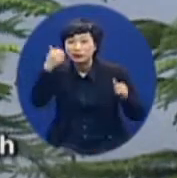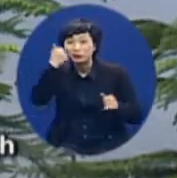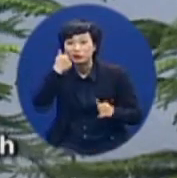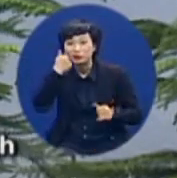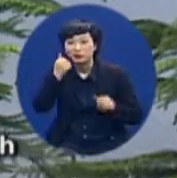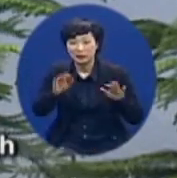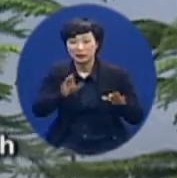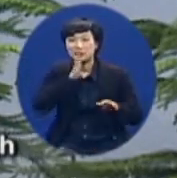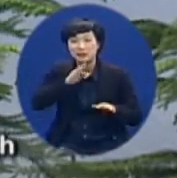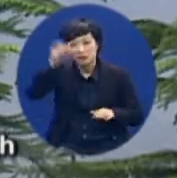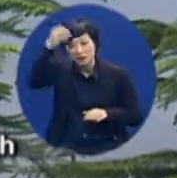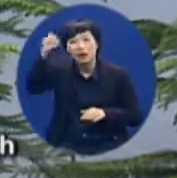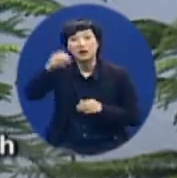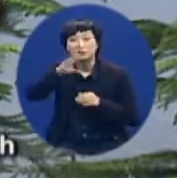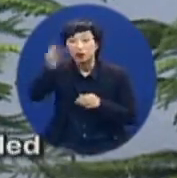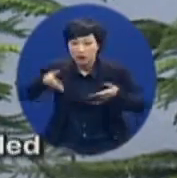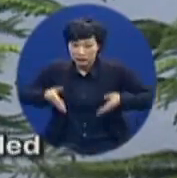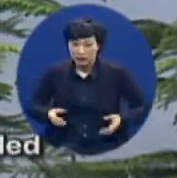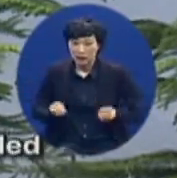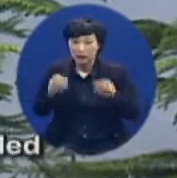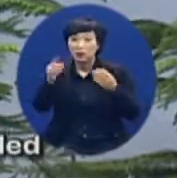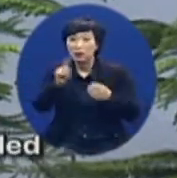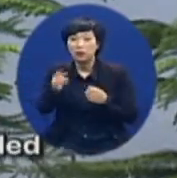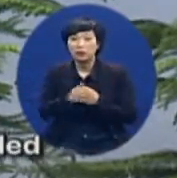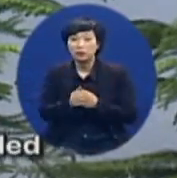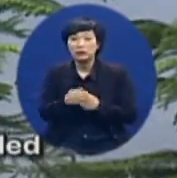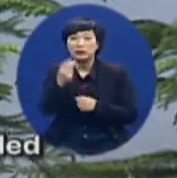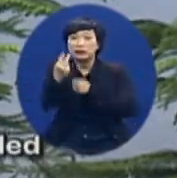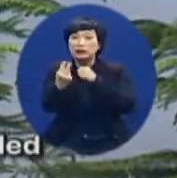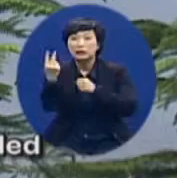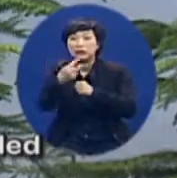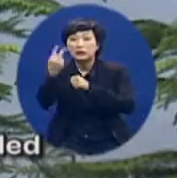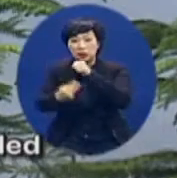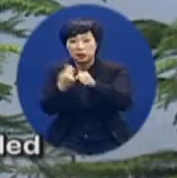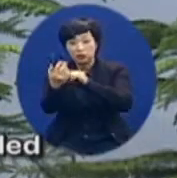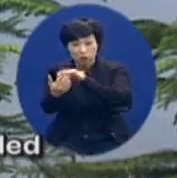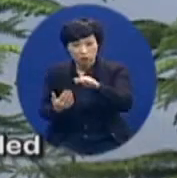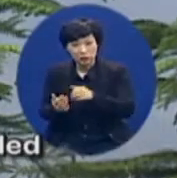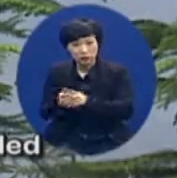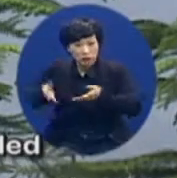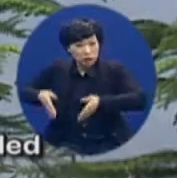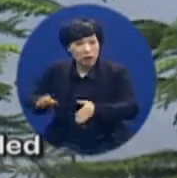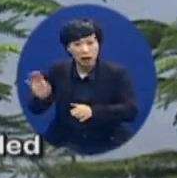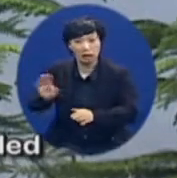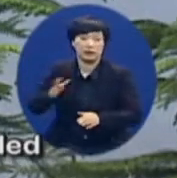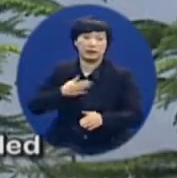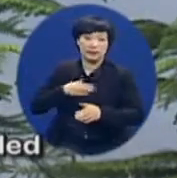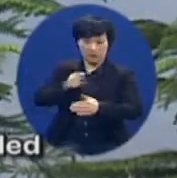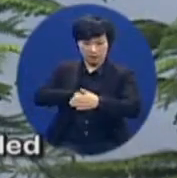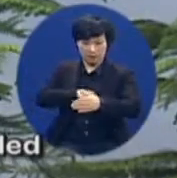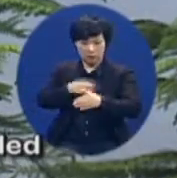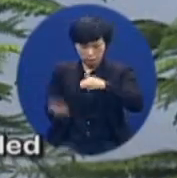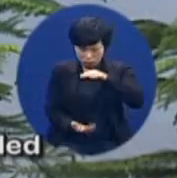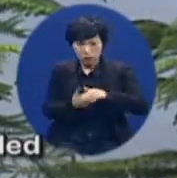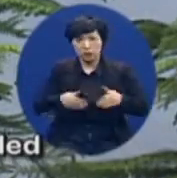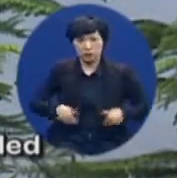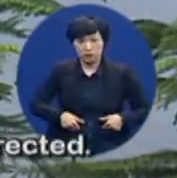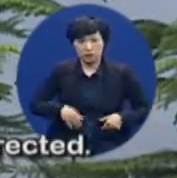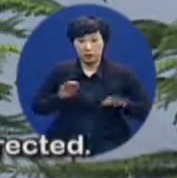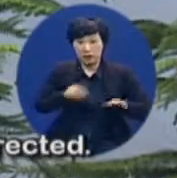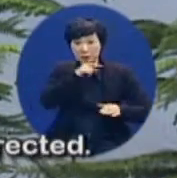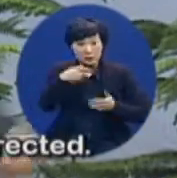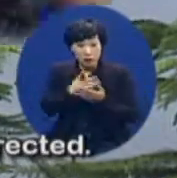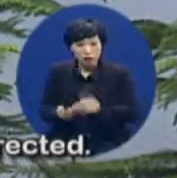그 신령한 성탄은 2천년 전 말고 유가 아니야 내 안에 이루어져 아멘 피흘리신